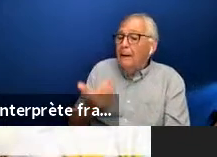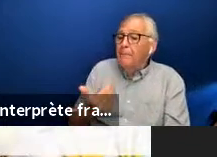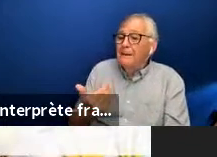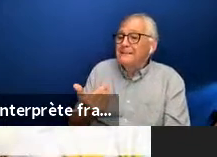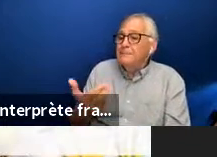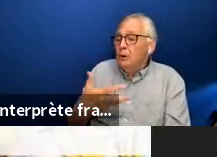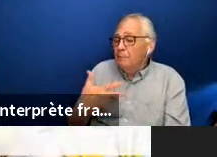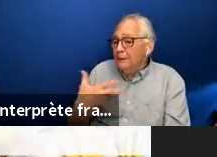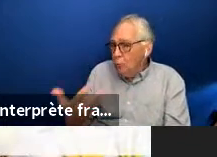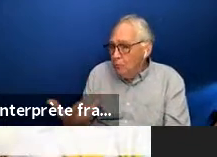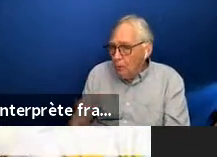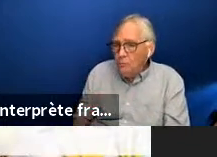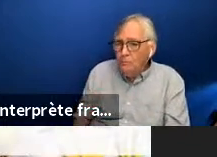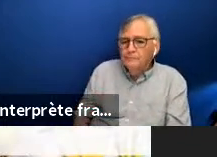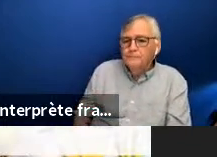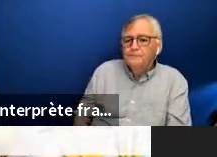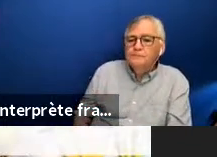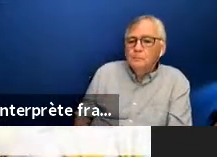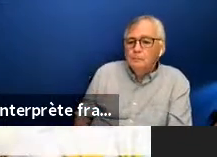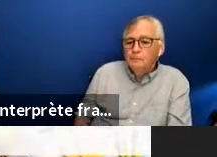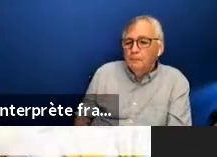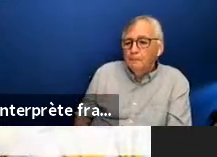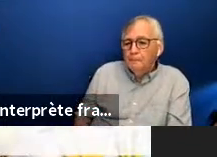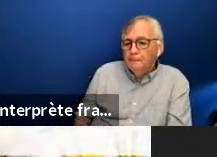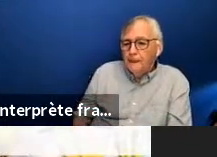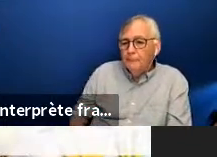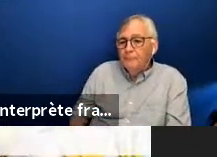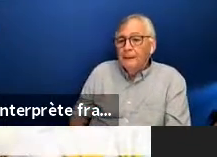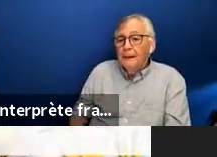c'est pas la même perception par tout le monde.